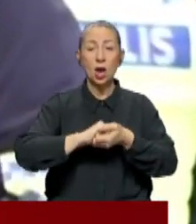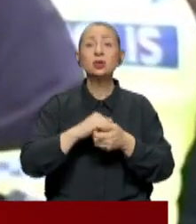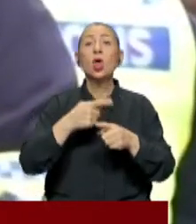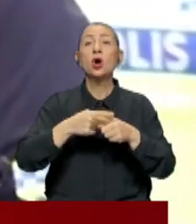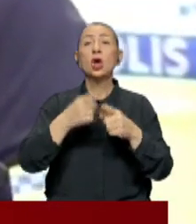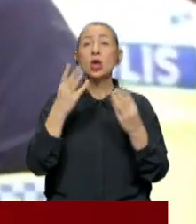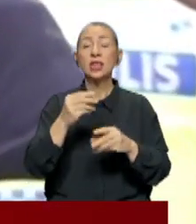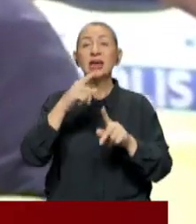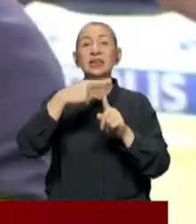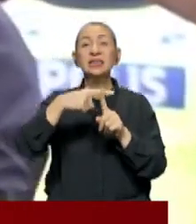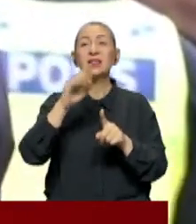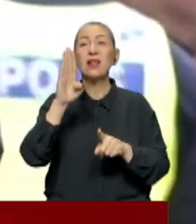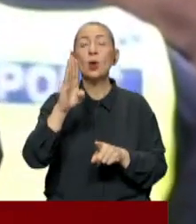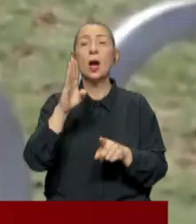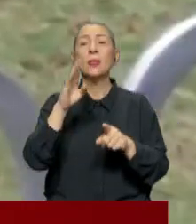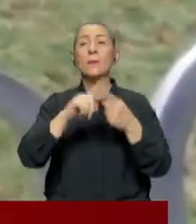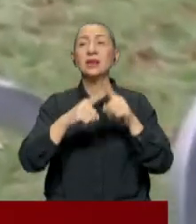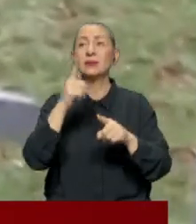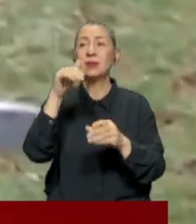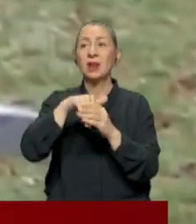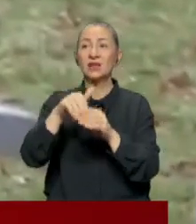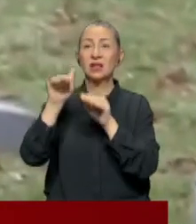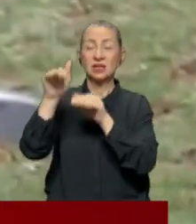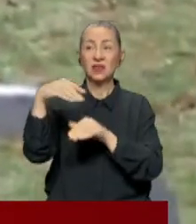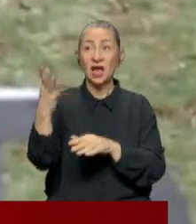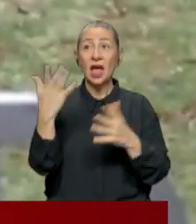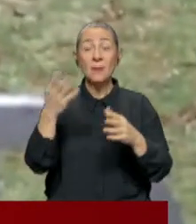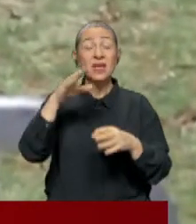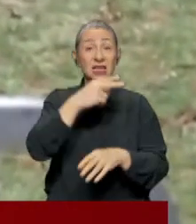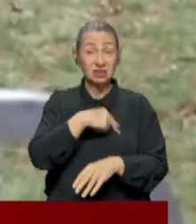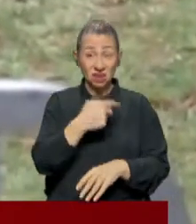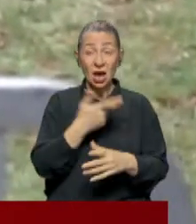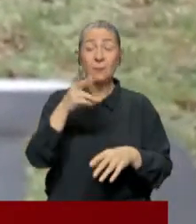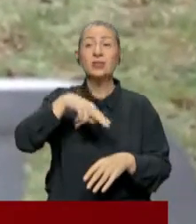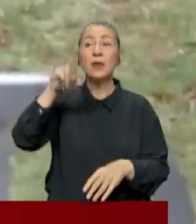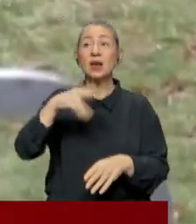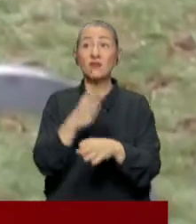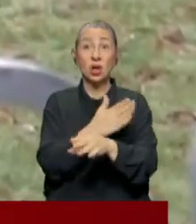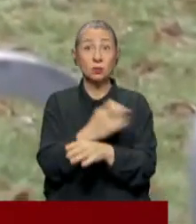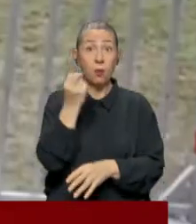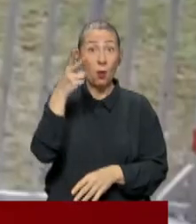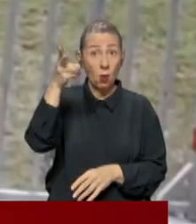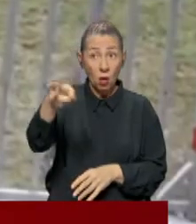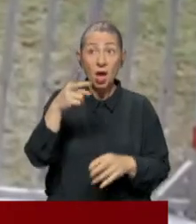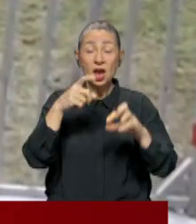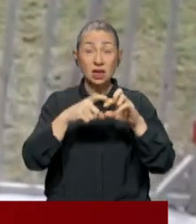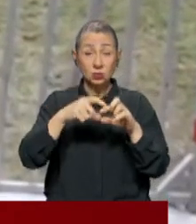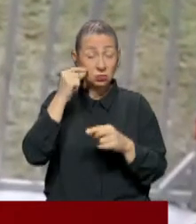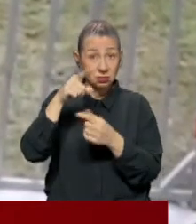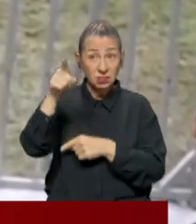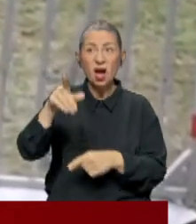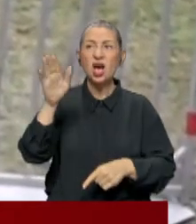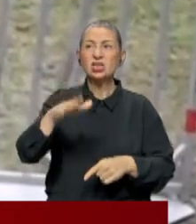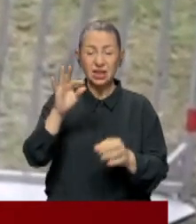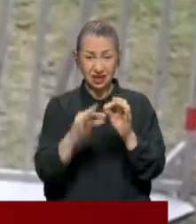ortağı olan Hristiyan Demokrat Partisi'nden bir vekil sağladı. Hem İsveç hem de Danimarka vatandaşlığı bulunan Rasmus Paludan